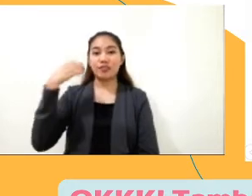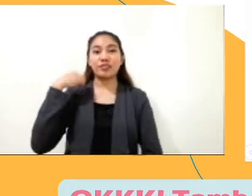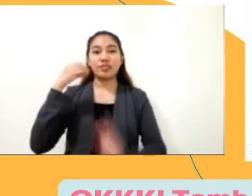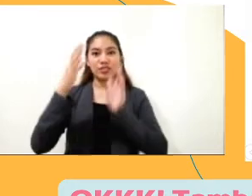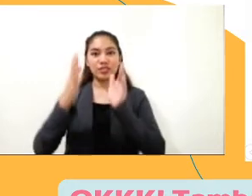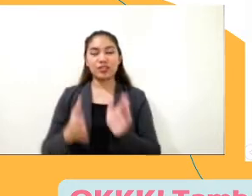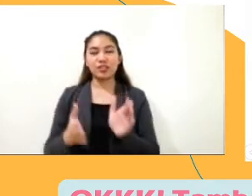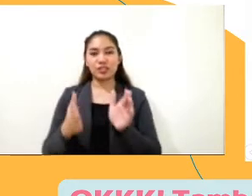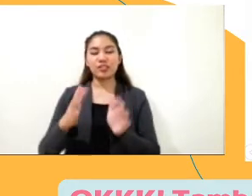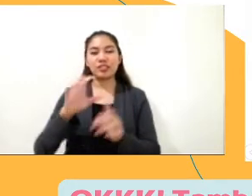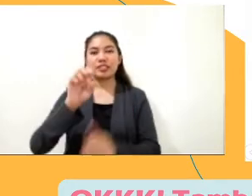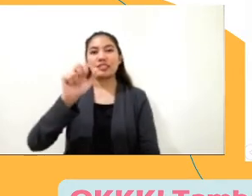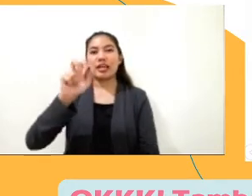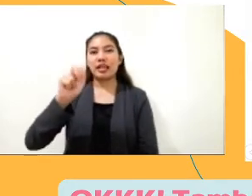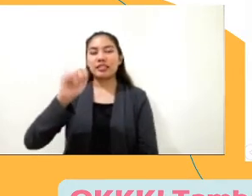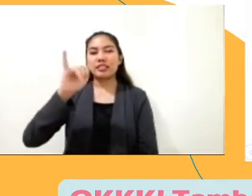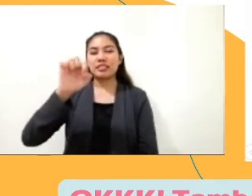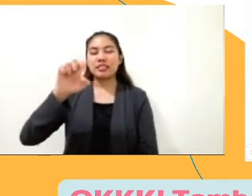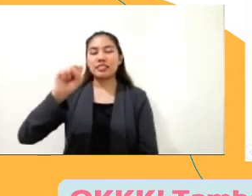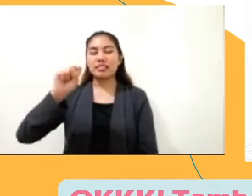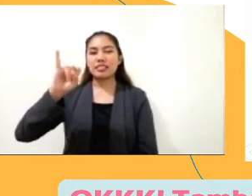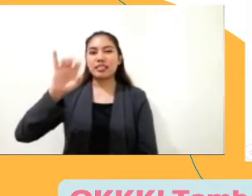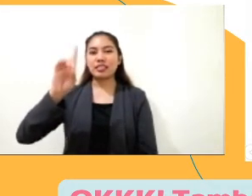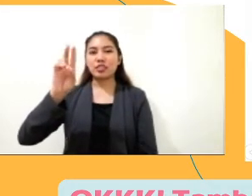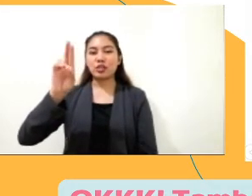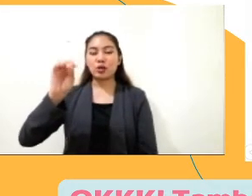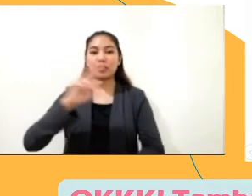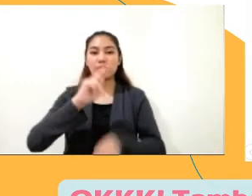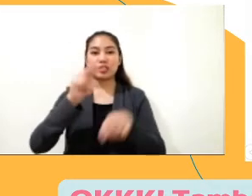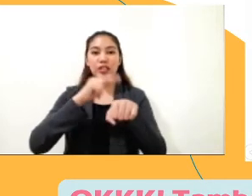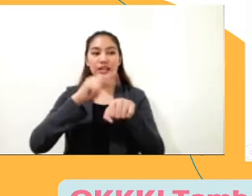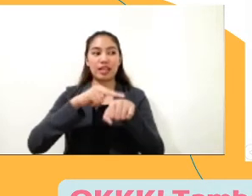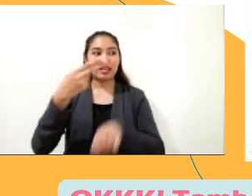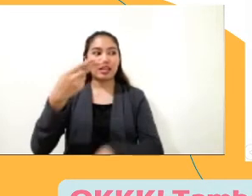School. Susunod po, mula naman